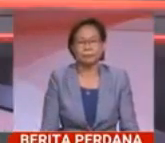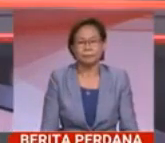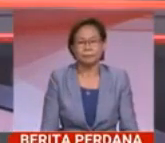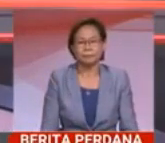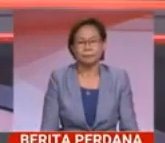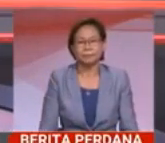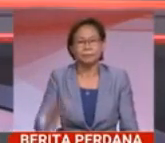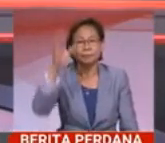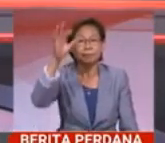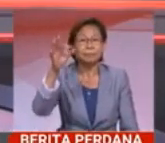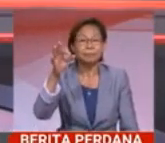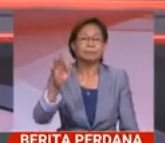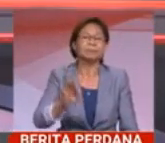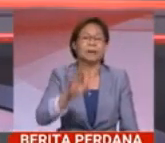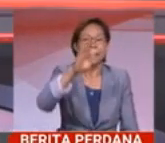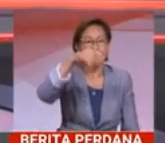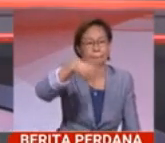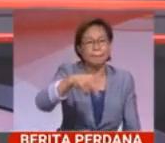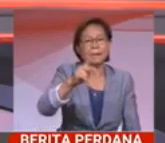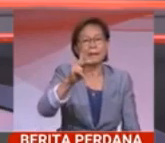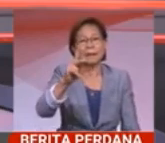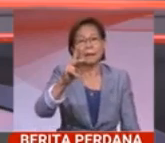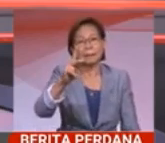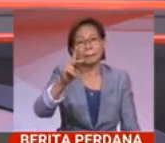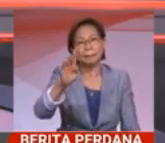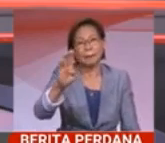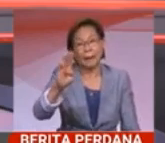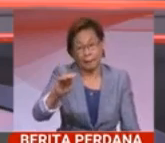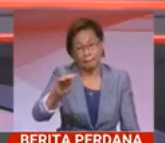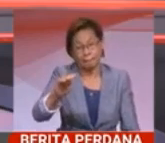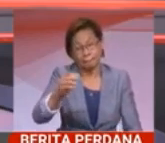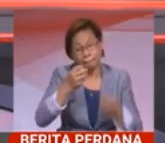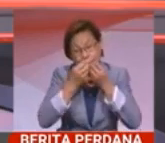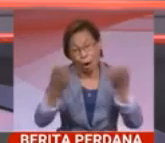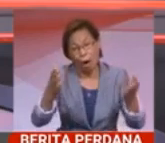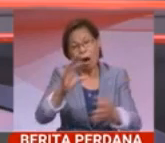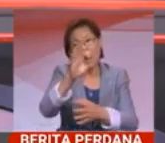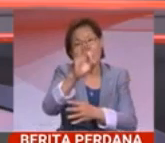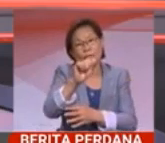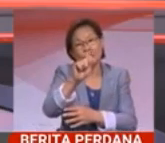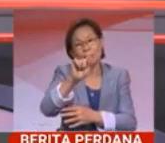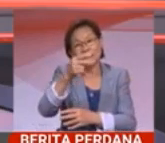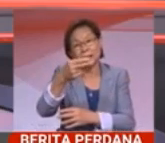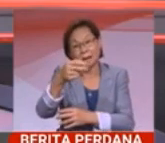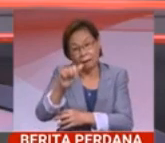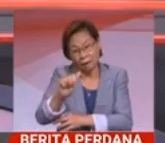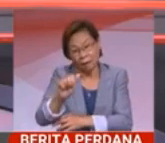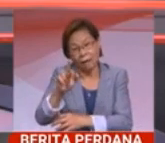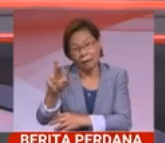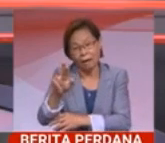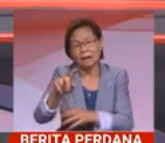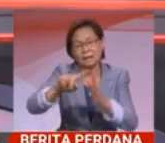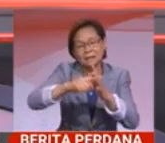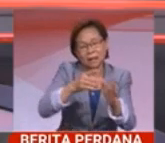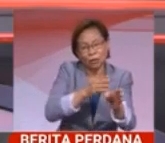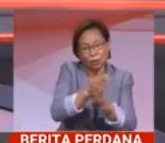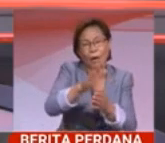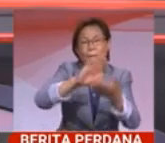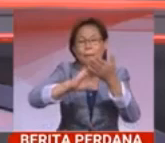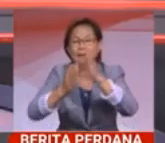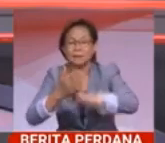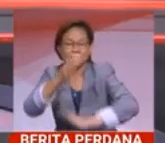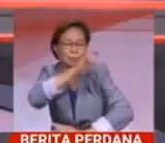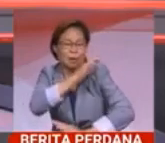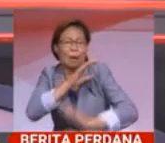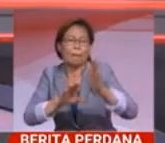hai persekutuan kebangsaan berbasikal milicevic ibm memaklumkan fatihah mustofa agak memulihkan karya selaku juru lucky